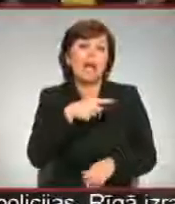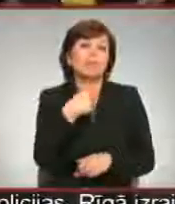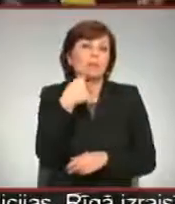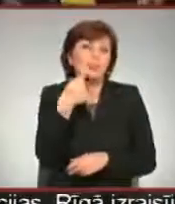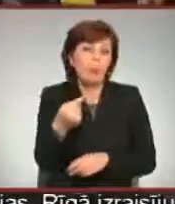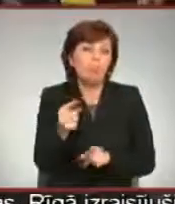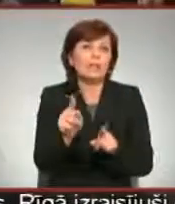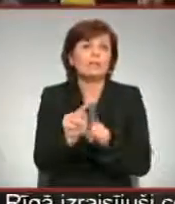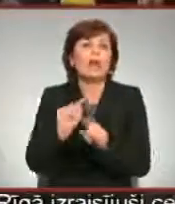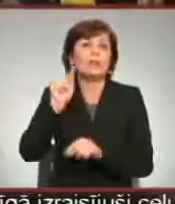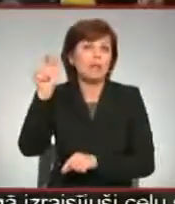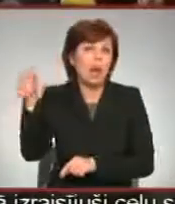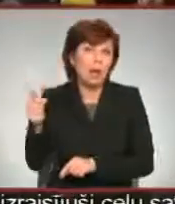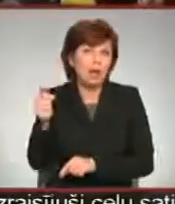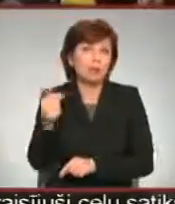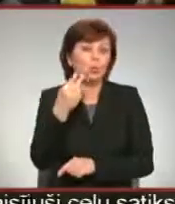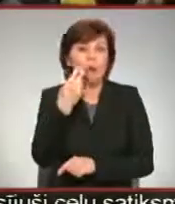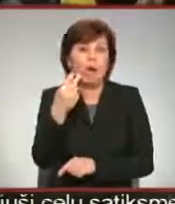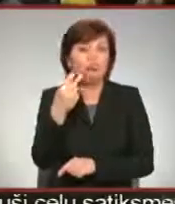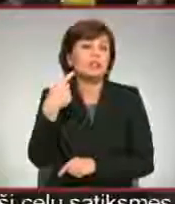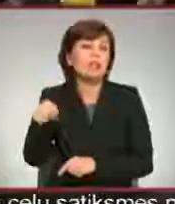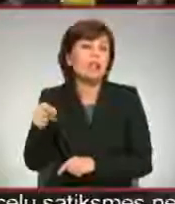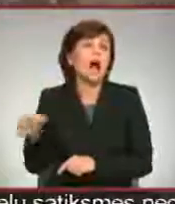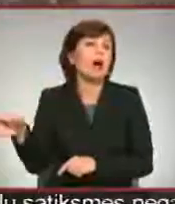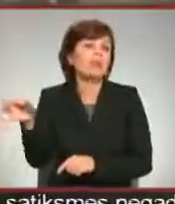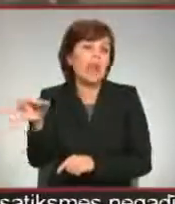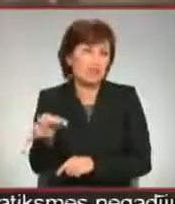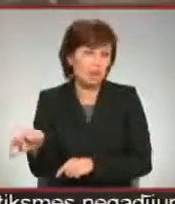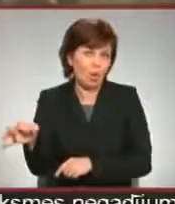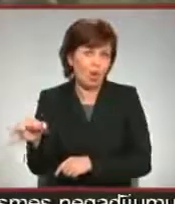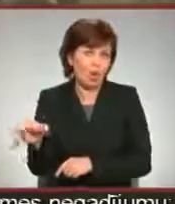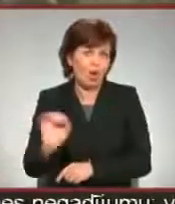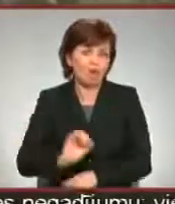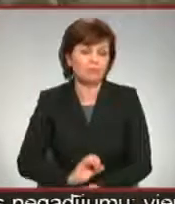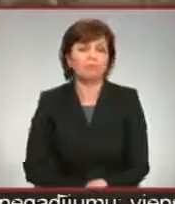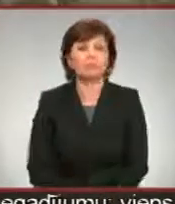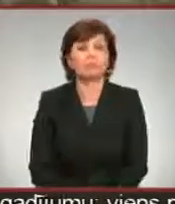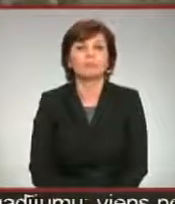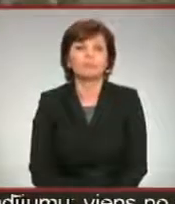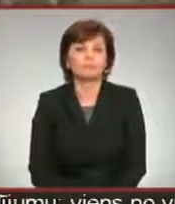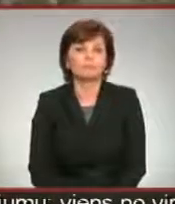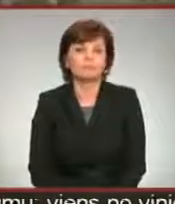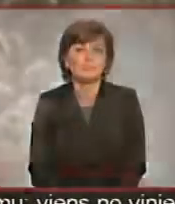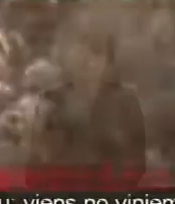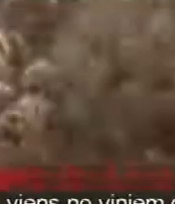nākamgad. Tā to raudzīšot citā reģionā. Ieva Benefelda, Lants Peršavits, Jolanta Hercenberga, Elvijs Treivalds, Skrundas televīzija.